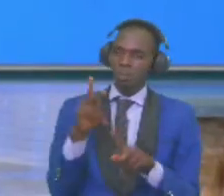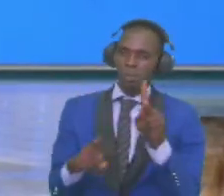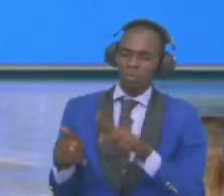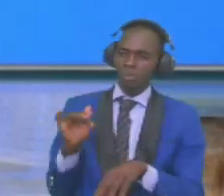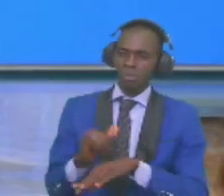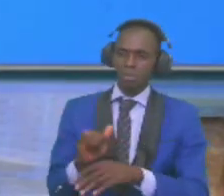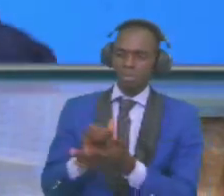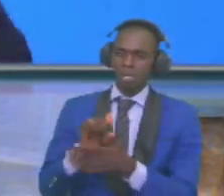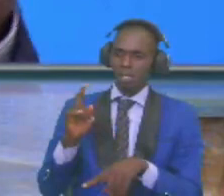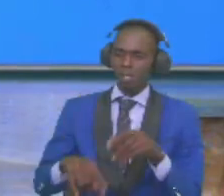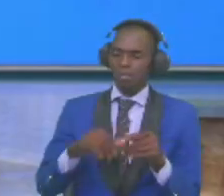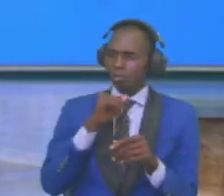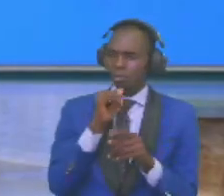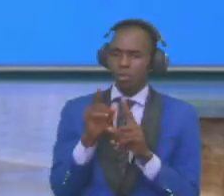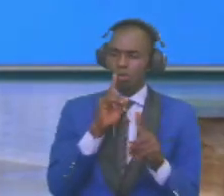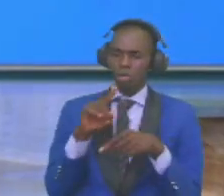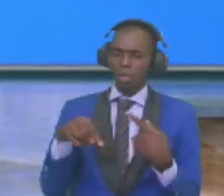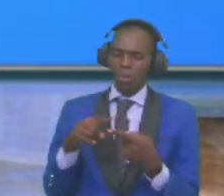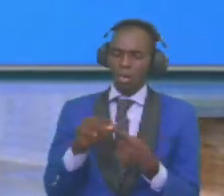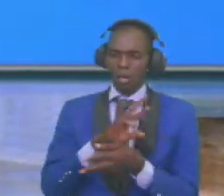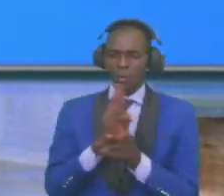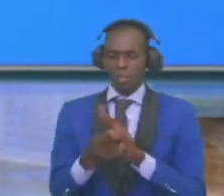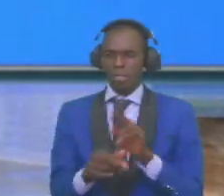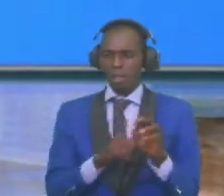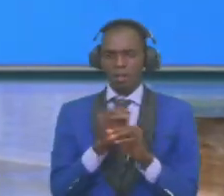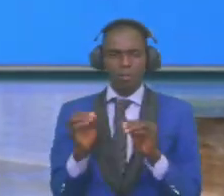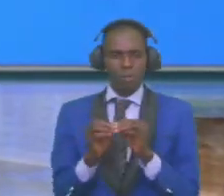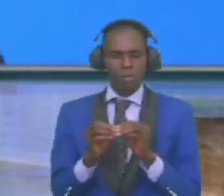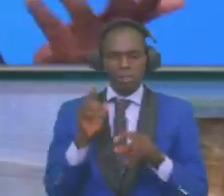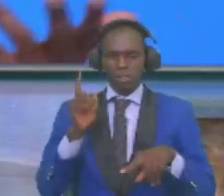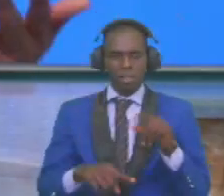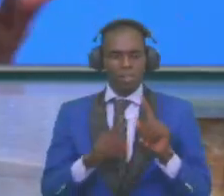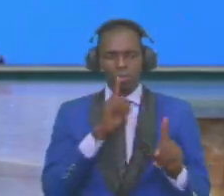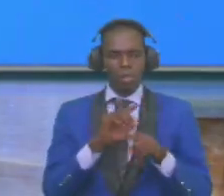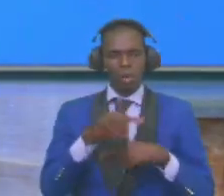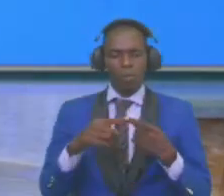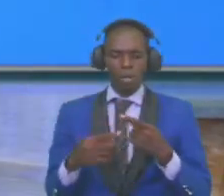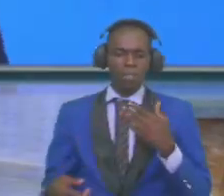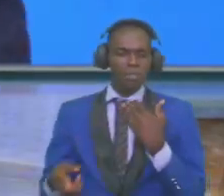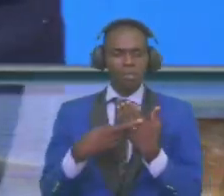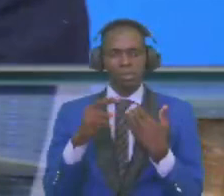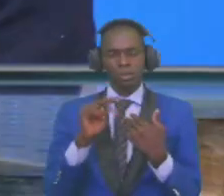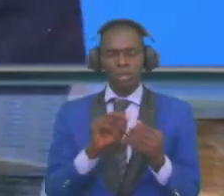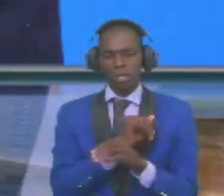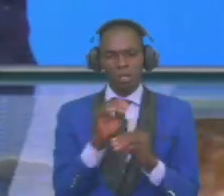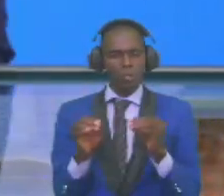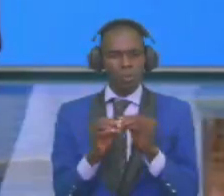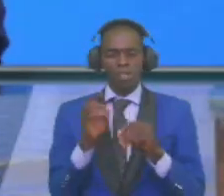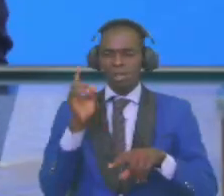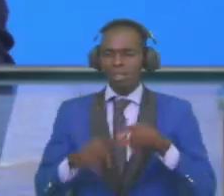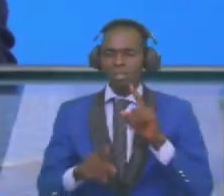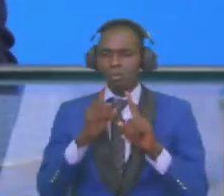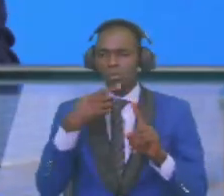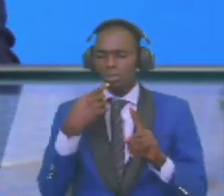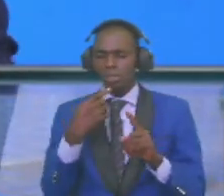courage pour notre peuple si on ne parle plus de la repentance si on ne parle plus de la réduction si on le parle